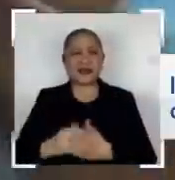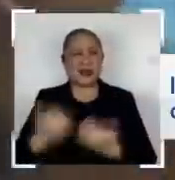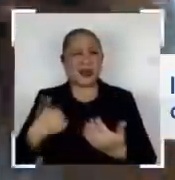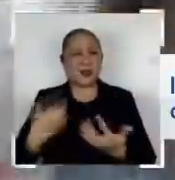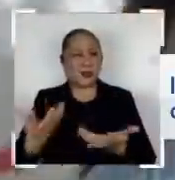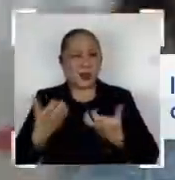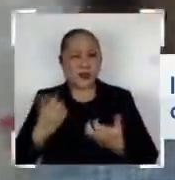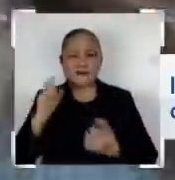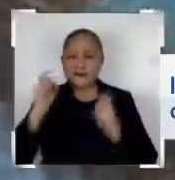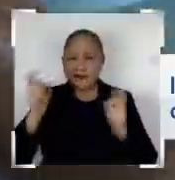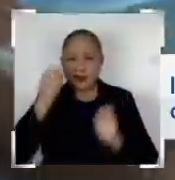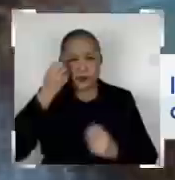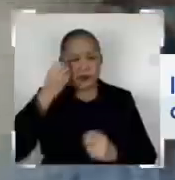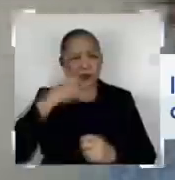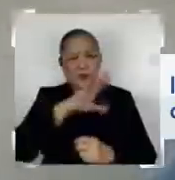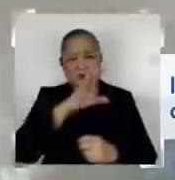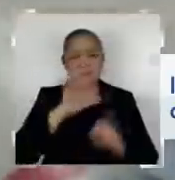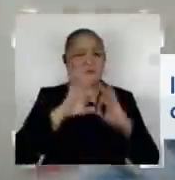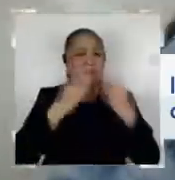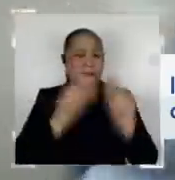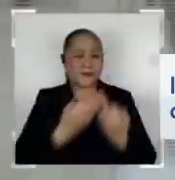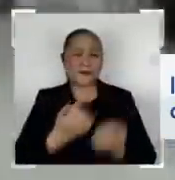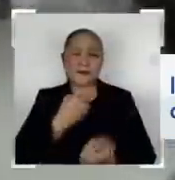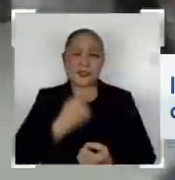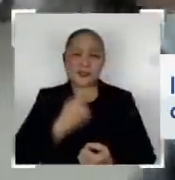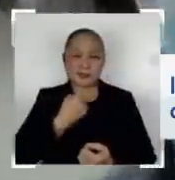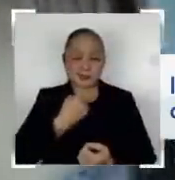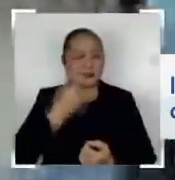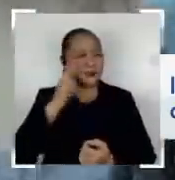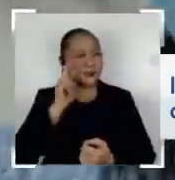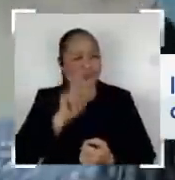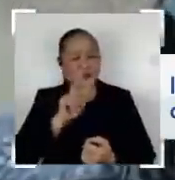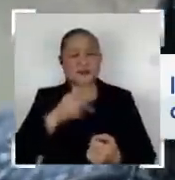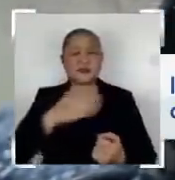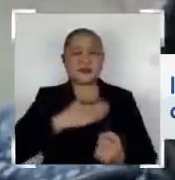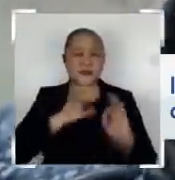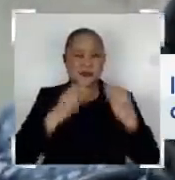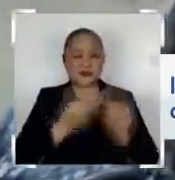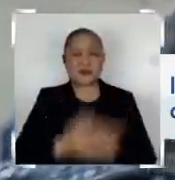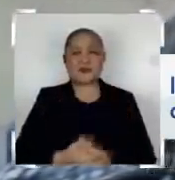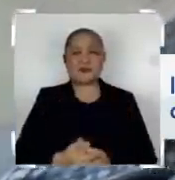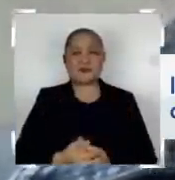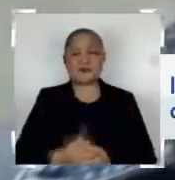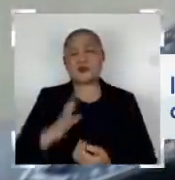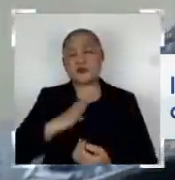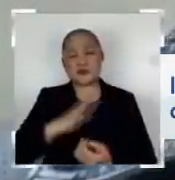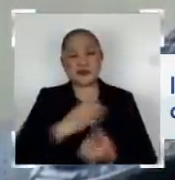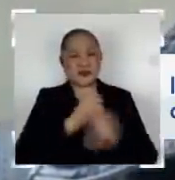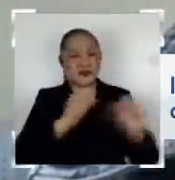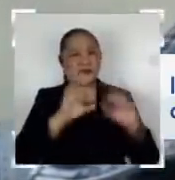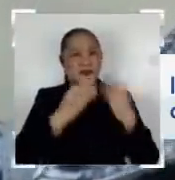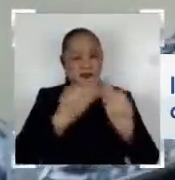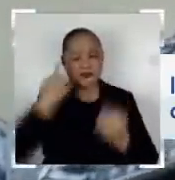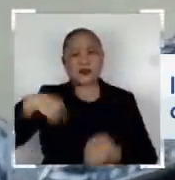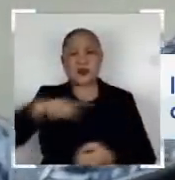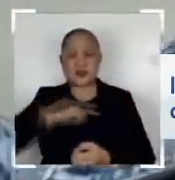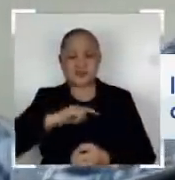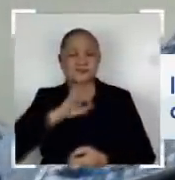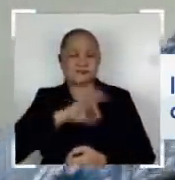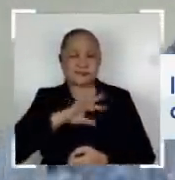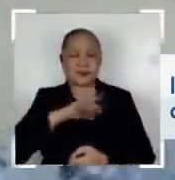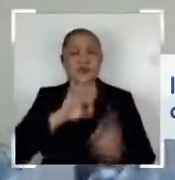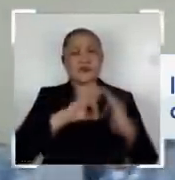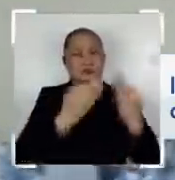pamilya namin. Sabik na makita yung pamilya namin. Okay lang, at least safe naman yung pamilya namin para sa amin naman yun at sa pamilya namin na